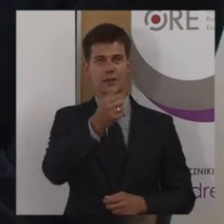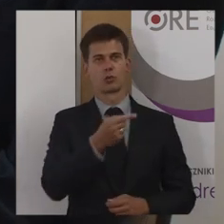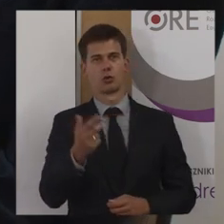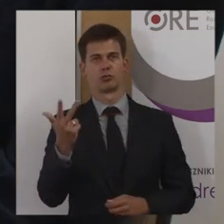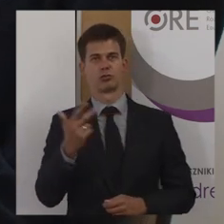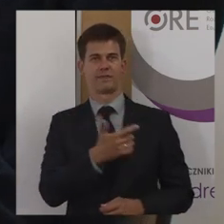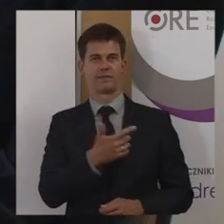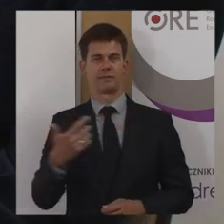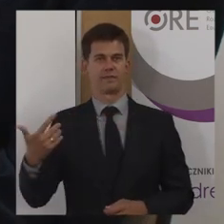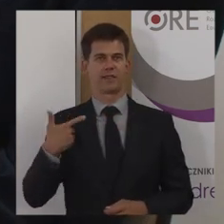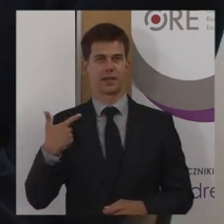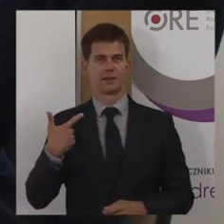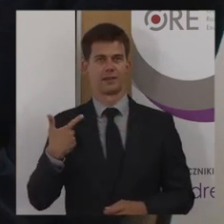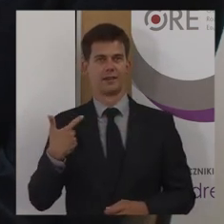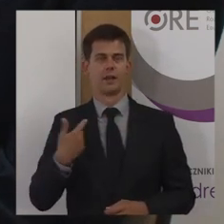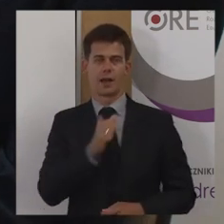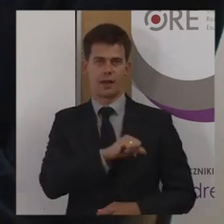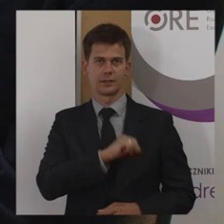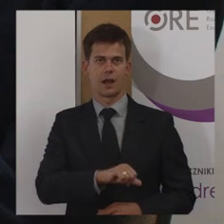którzy mają pewien obraz świata.